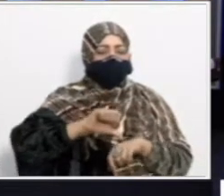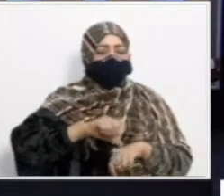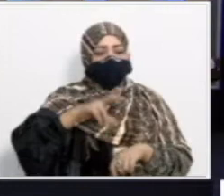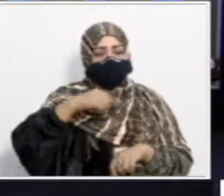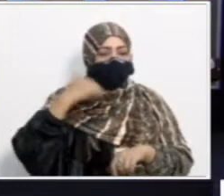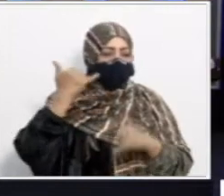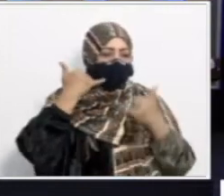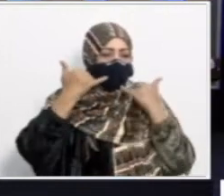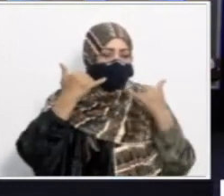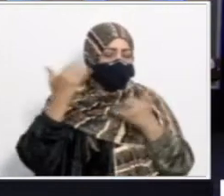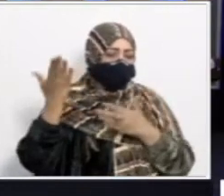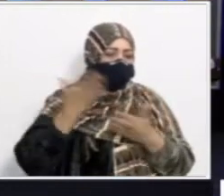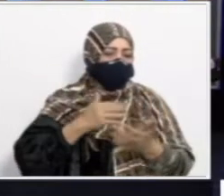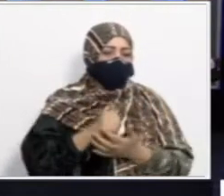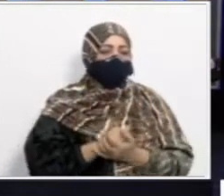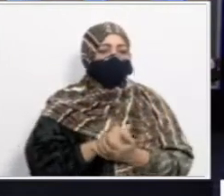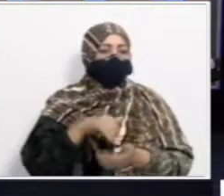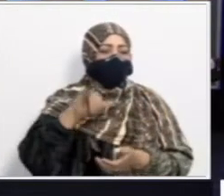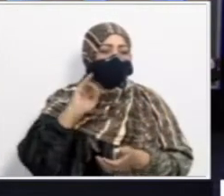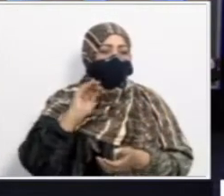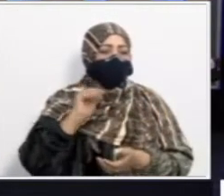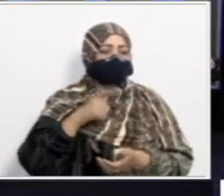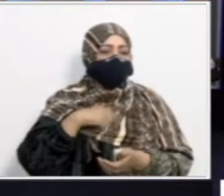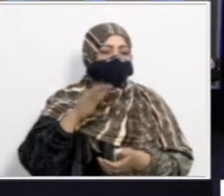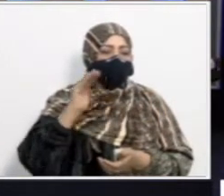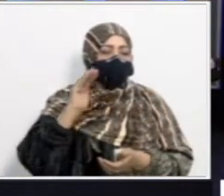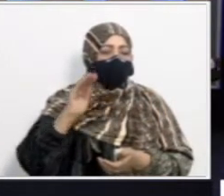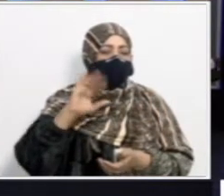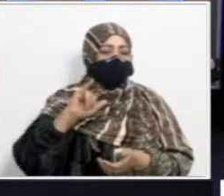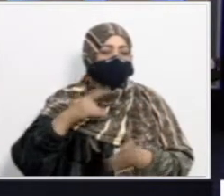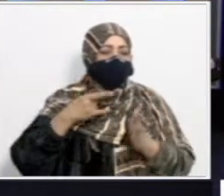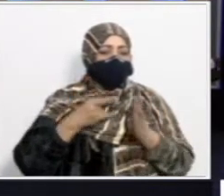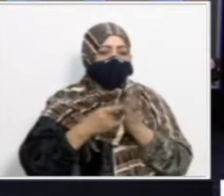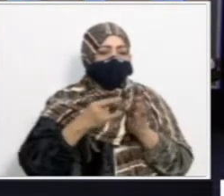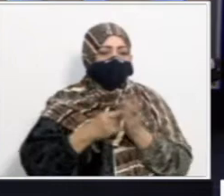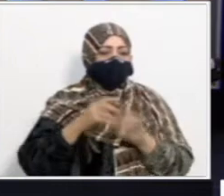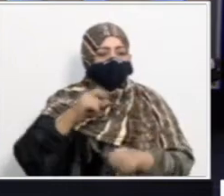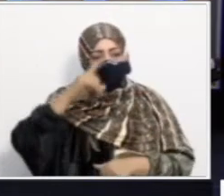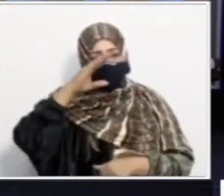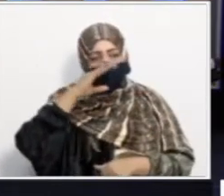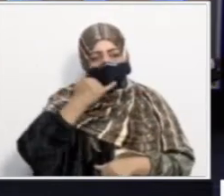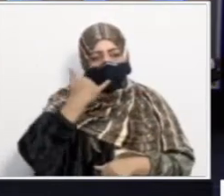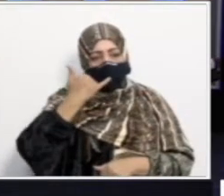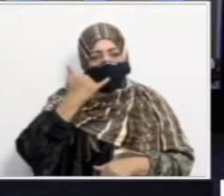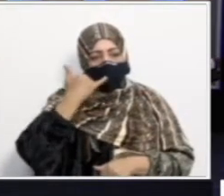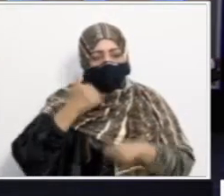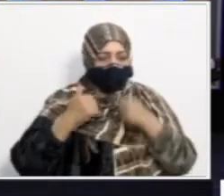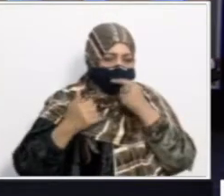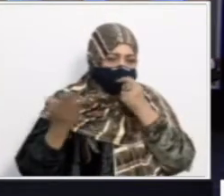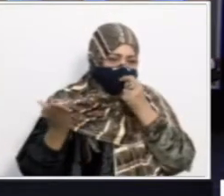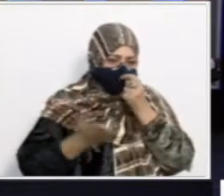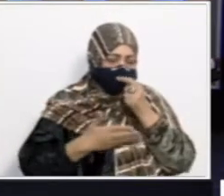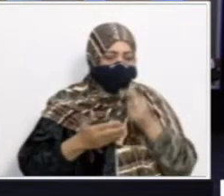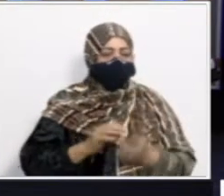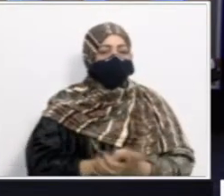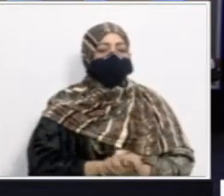الأخت حياة من الخمس ألو أيوة أخت حياة تفضلي السلام السلام عليكم. وعليكم السلام ورحمة